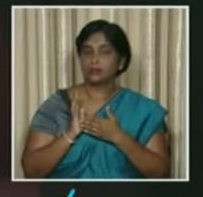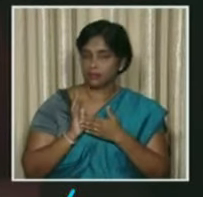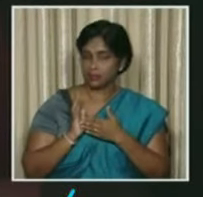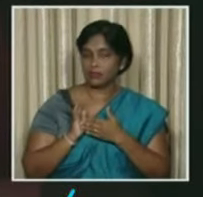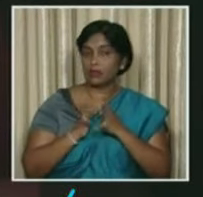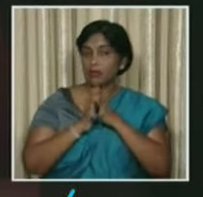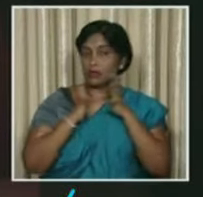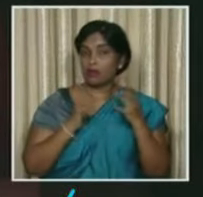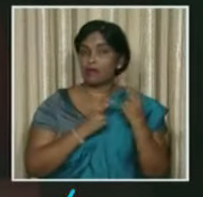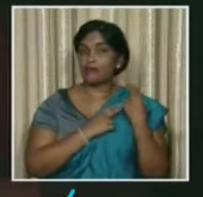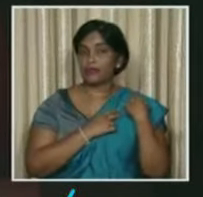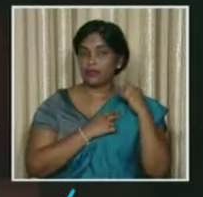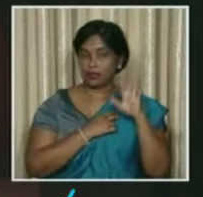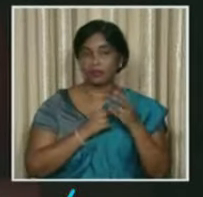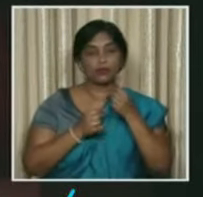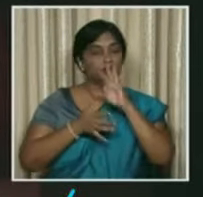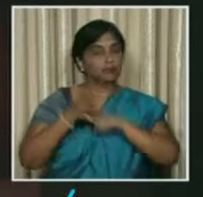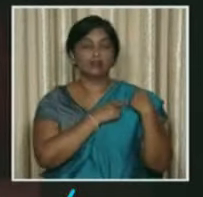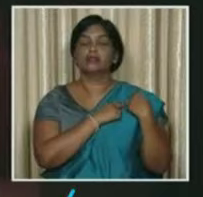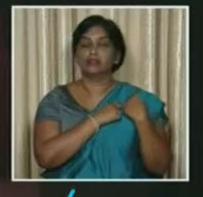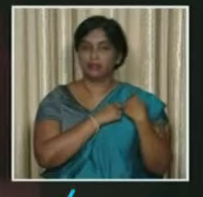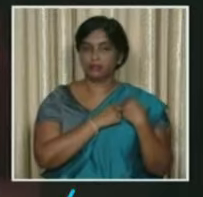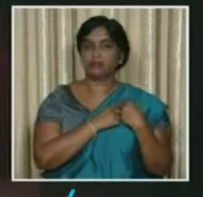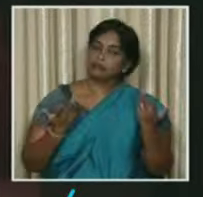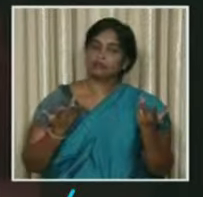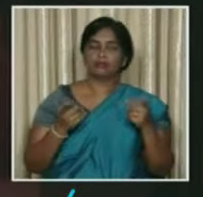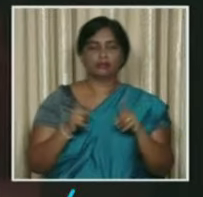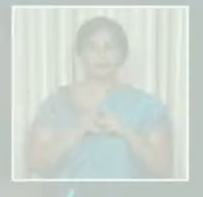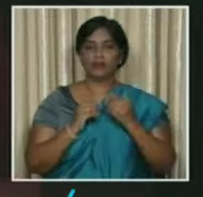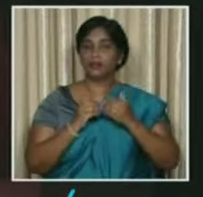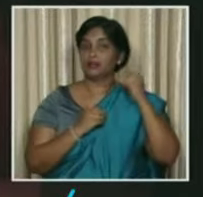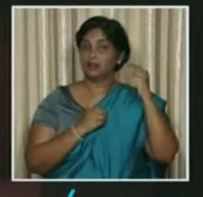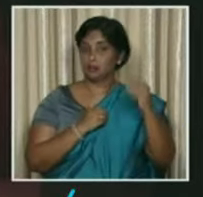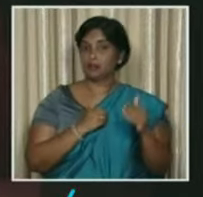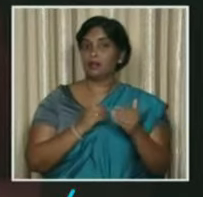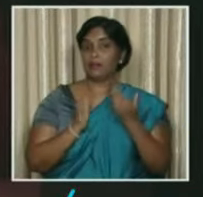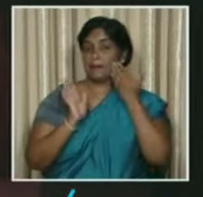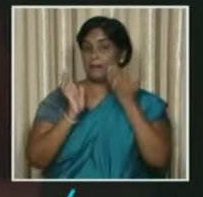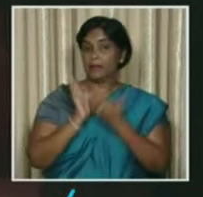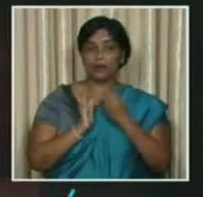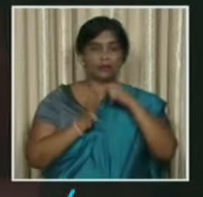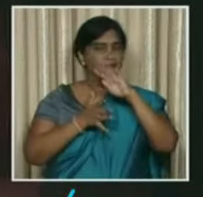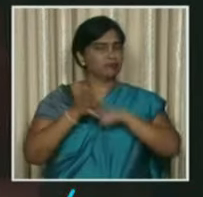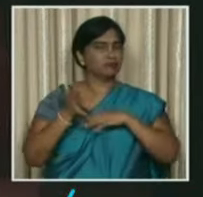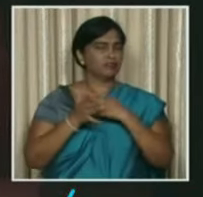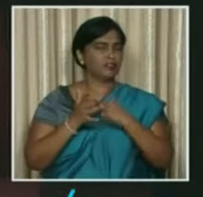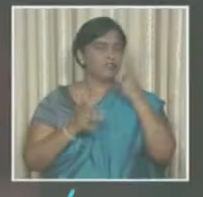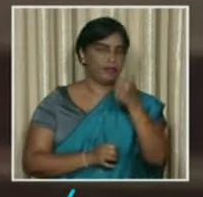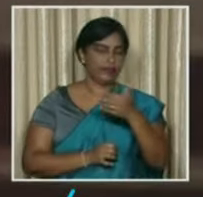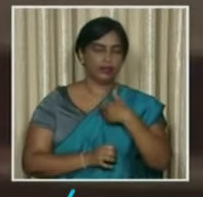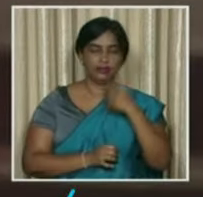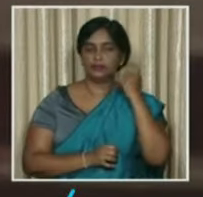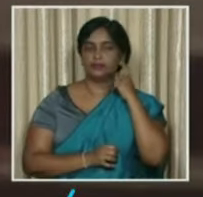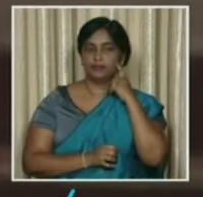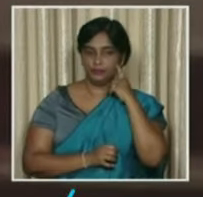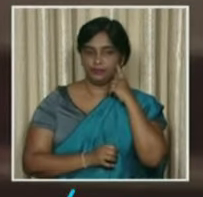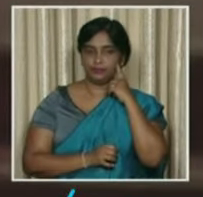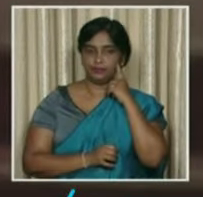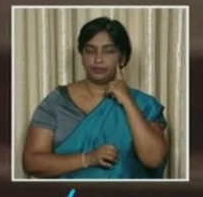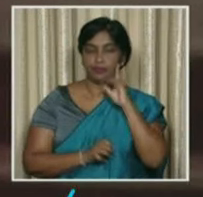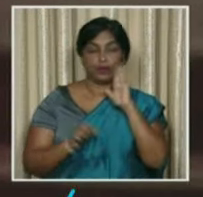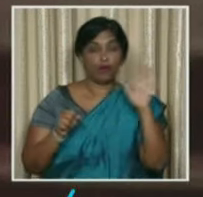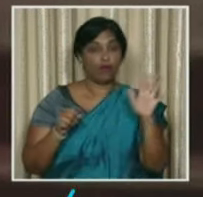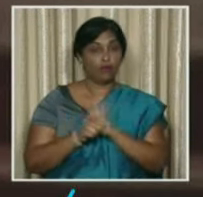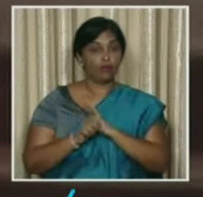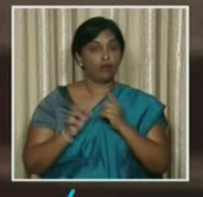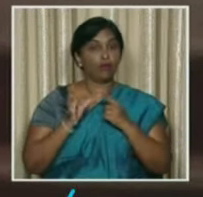Loku Wagakimak Tibeno Ayava Idiripat Karana Andu Emanatu Iting Ilanga ඉදිරිපත් කරන අය වැගෙන වැඩි විශ්වාසයක් තියන්නට බෑ. ඒකට පූර්ණ පිළිතුරක්